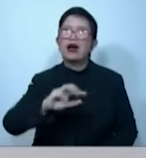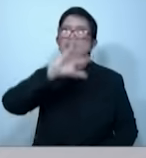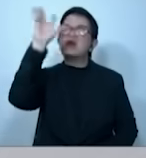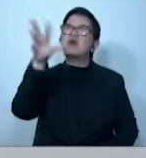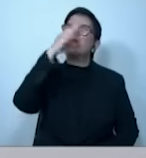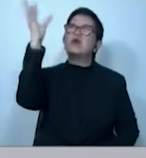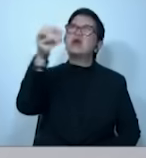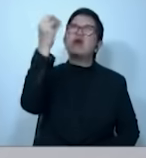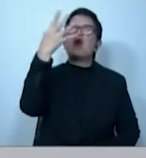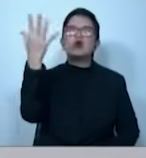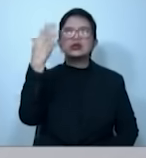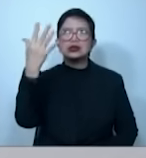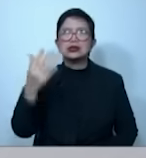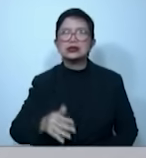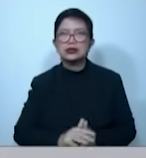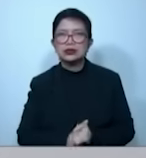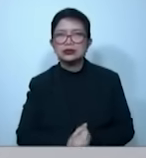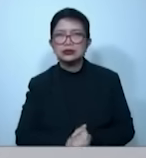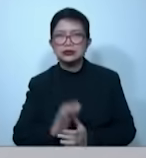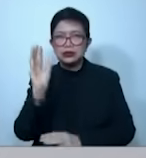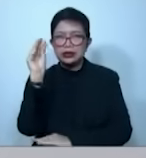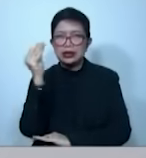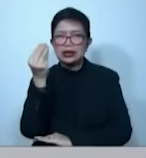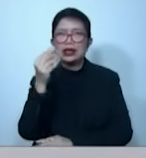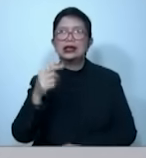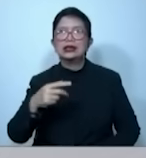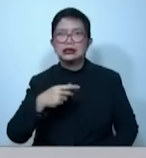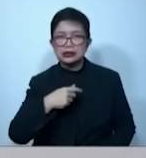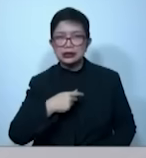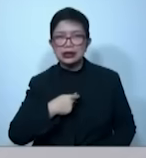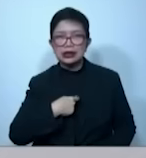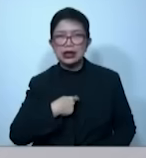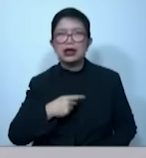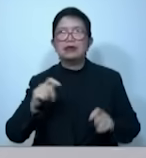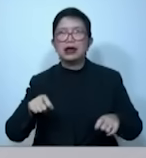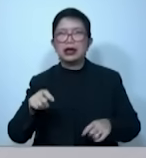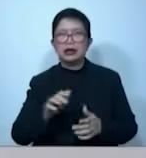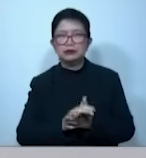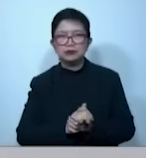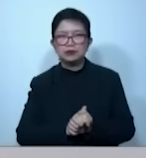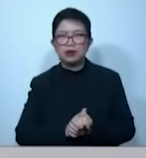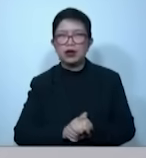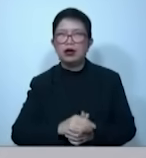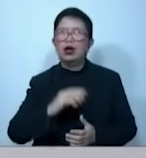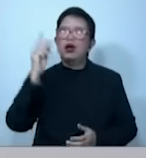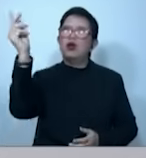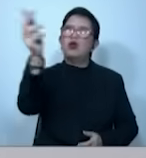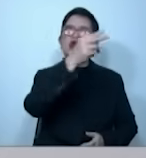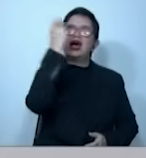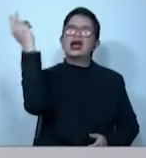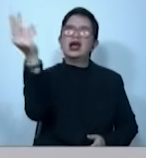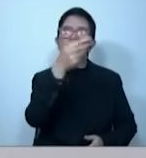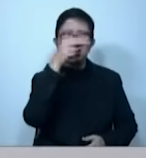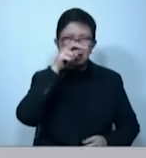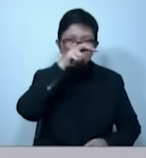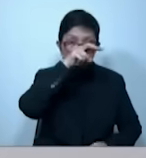di Jakarta Kami memasang alat pemantau polusi udara bila masalah Polisi Udara itu bersumber